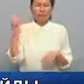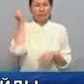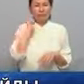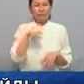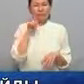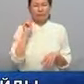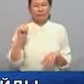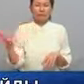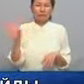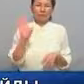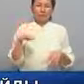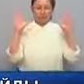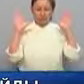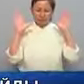жығылды.